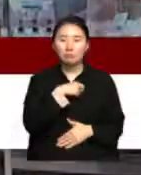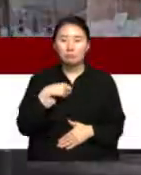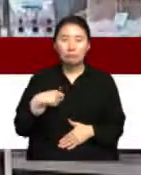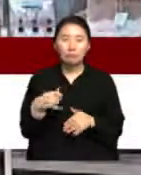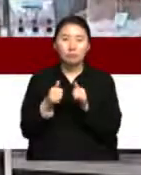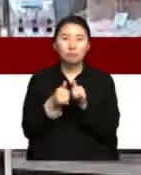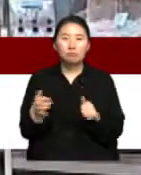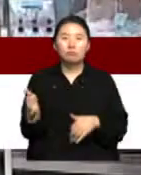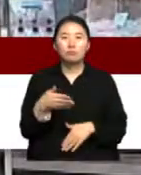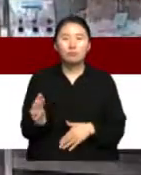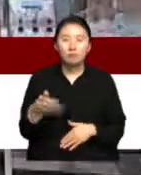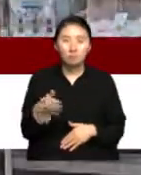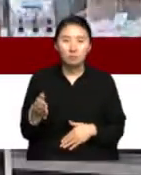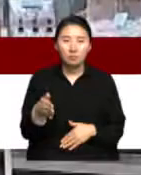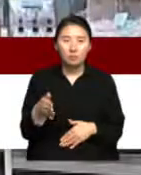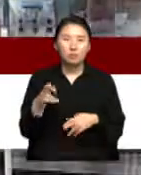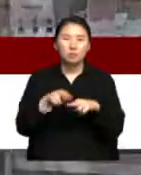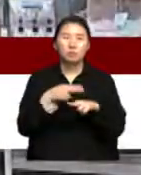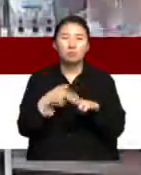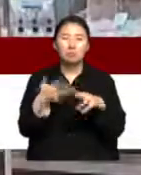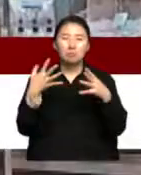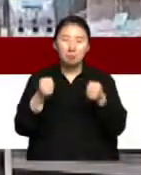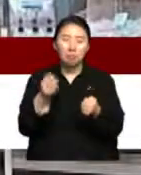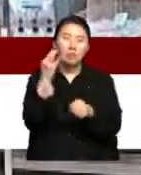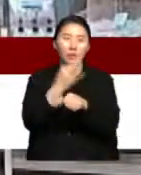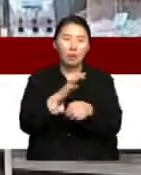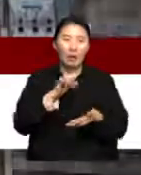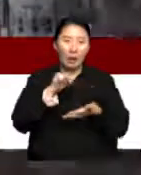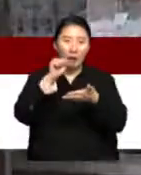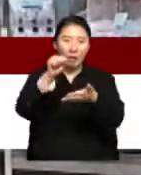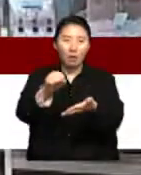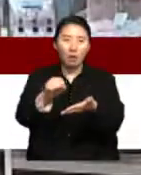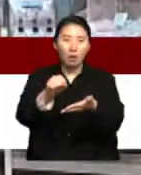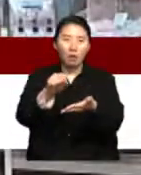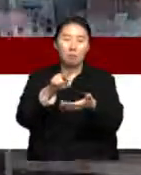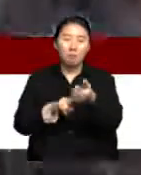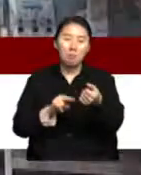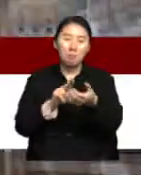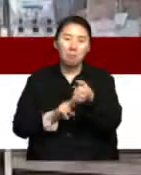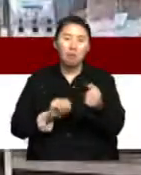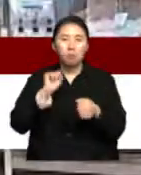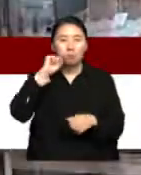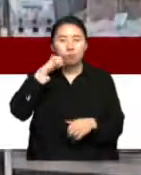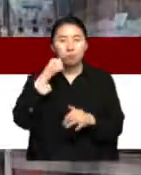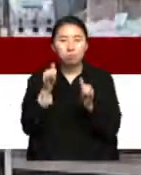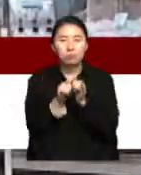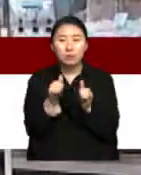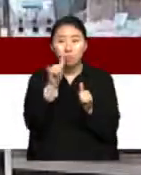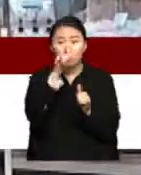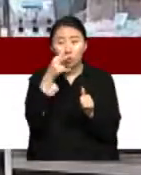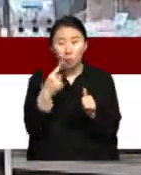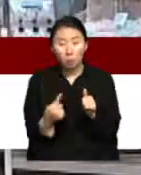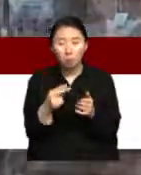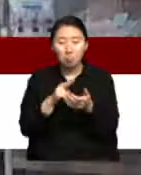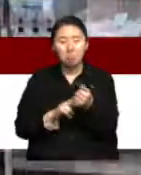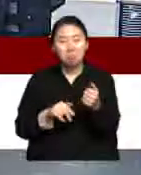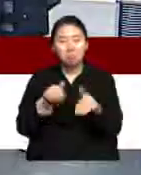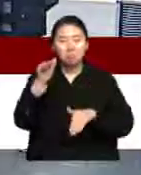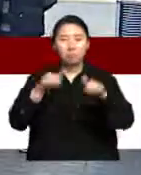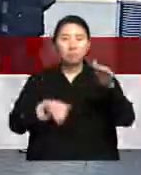사람들은 하나도 없어요. 선물을 많이 사간단 말이에요. 매장도 힘들어요, 지금. 다 사람들이 있어도 다 매출을